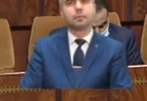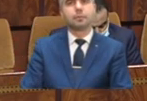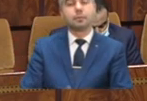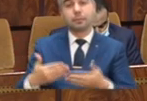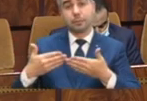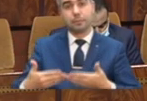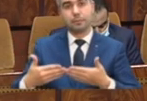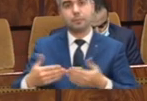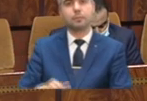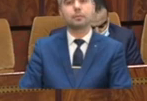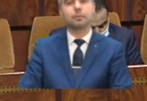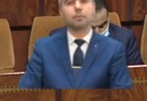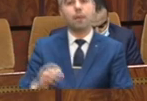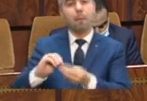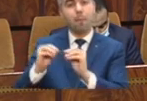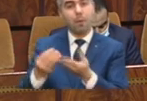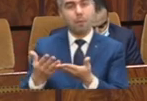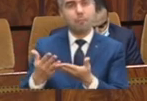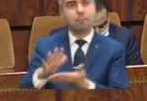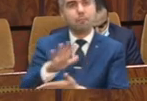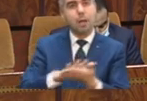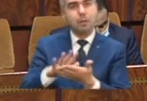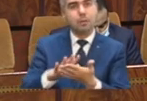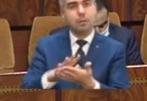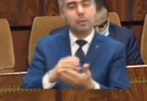هاد المشكل ديال العطالة